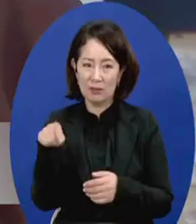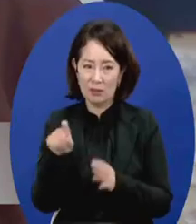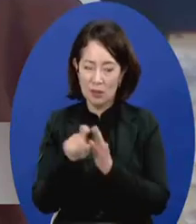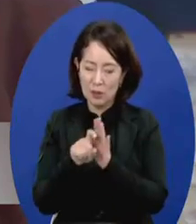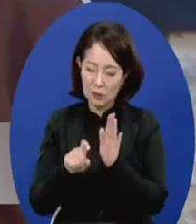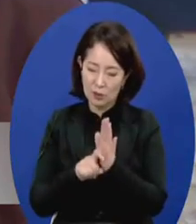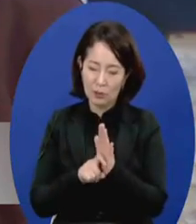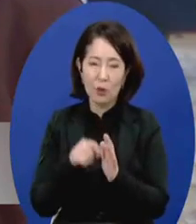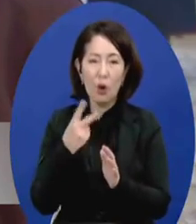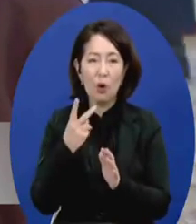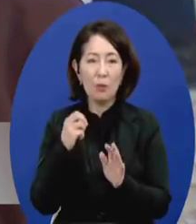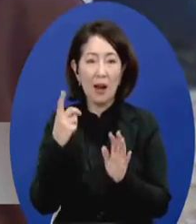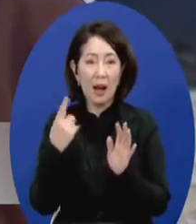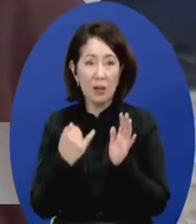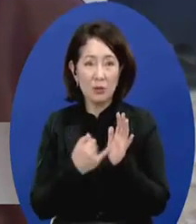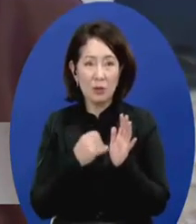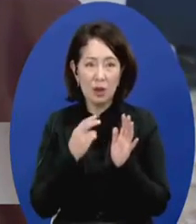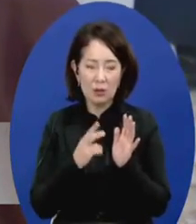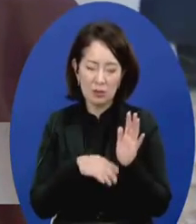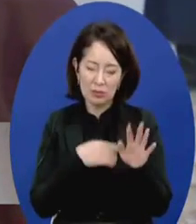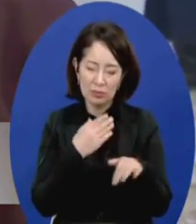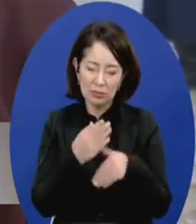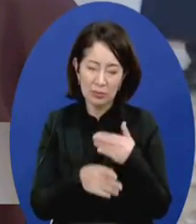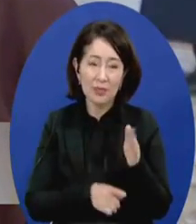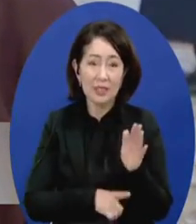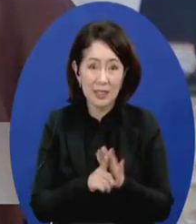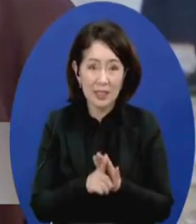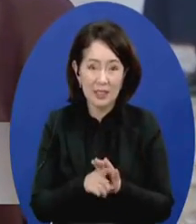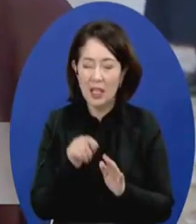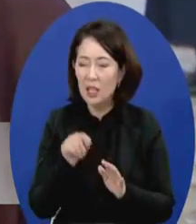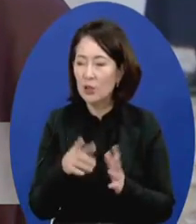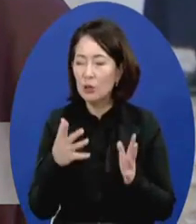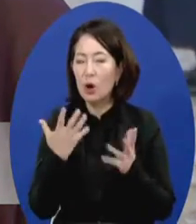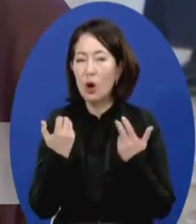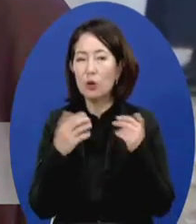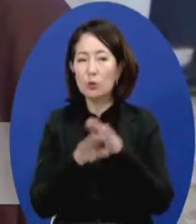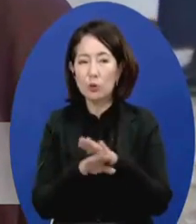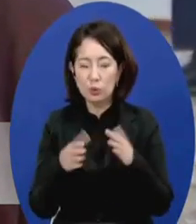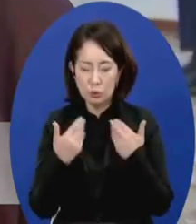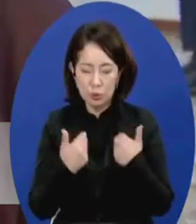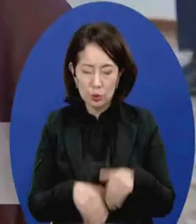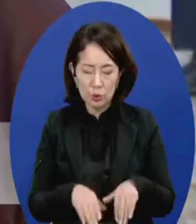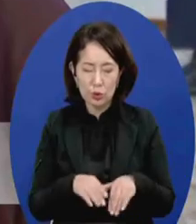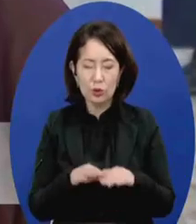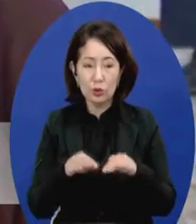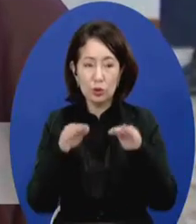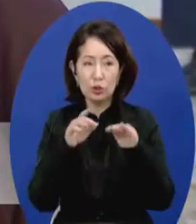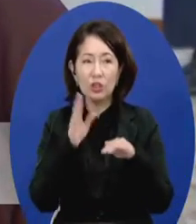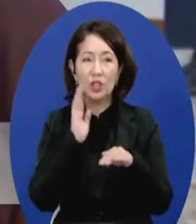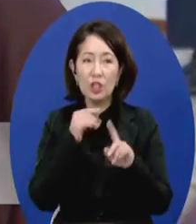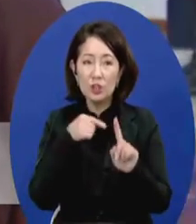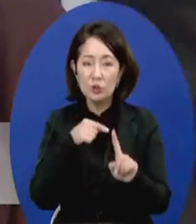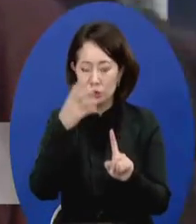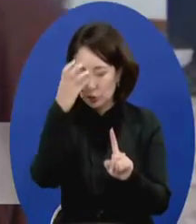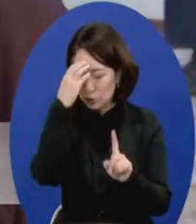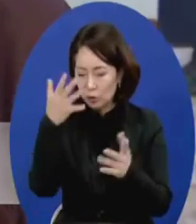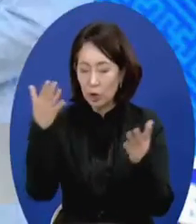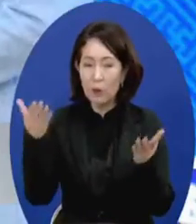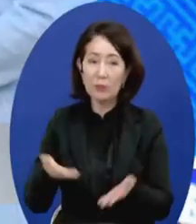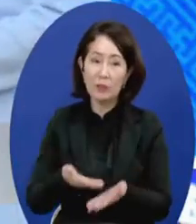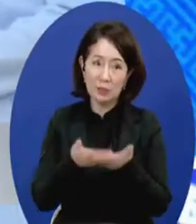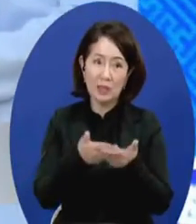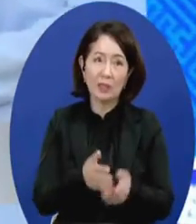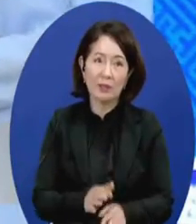хөтөлбөрийг 2016 оноос одоо хэрэгжүүлж эхэлсэн. Энэ бол одоо олон хүүхэд төрүүлж өсгсөн эхчүүдэд одоо төрийн маш том дэмжлэг